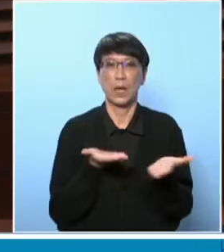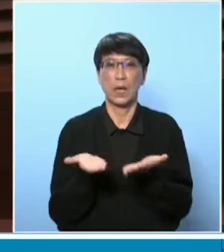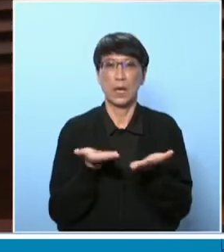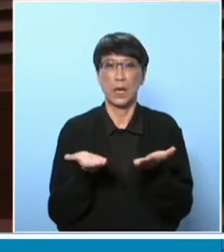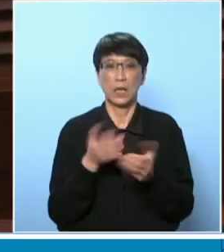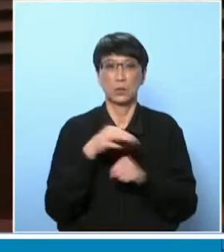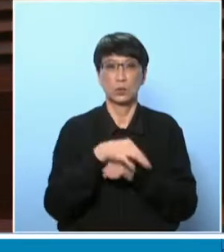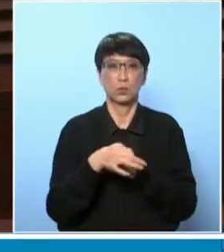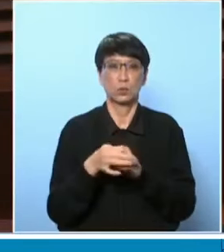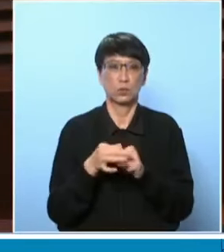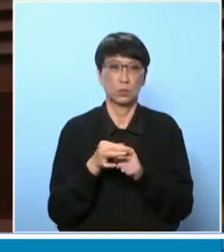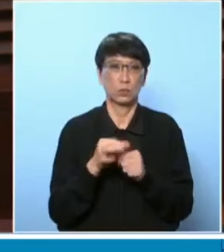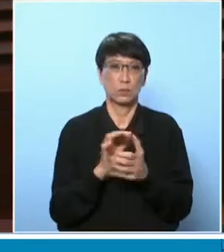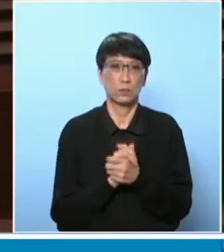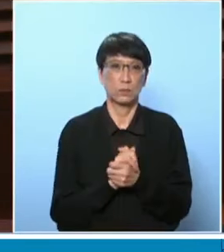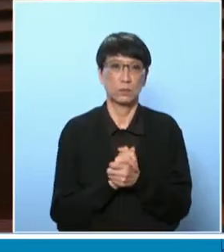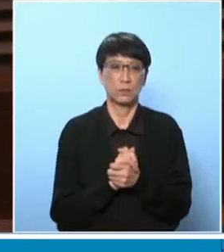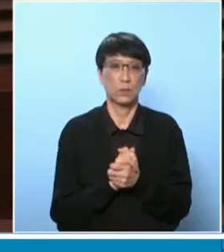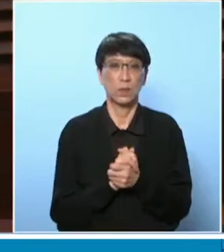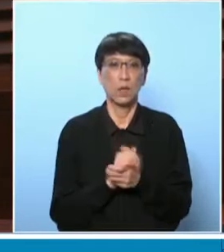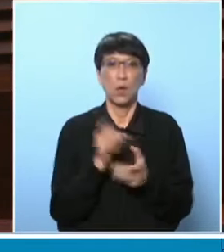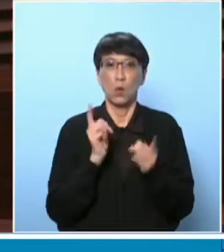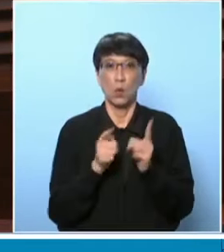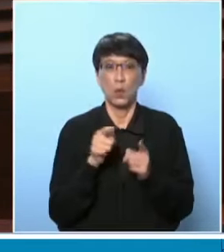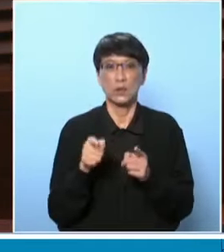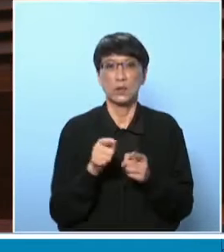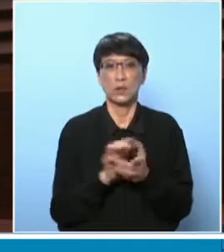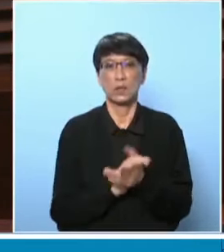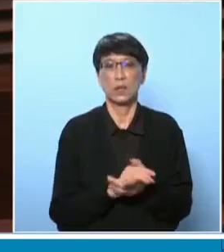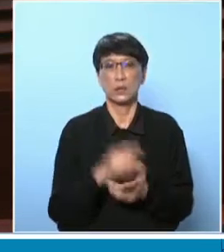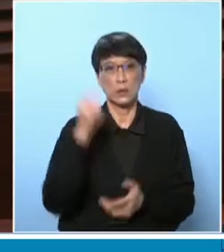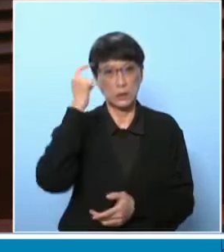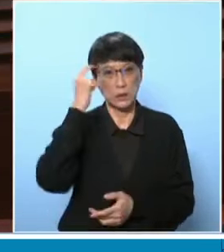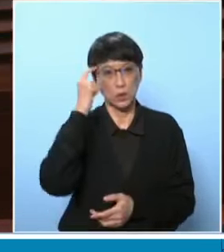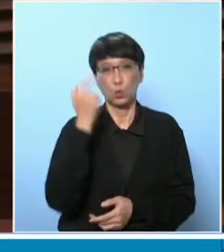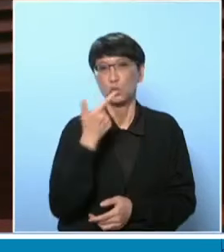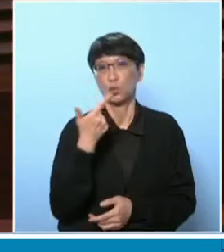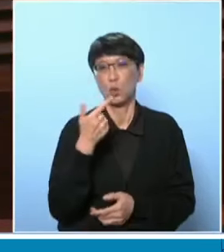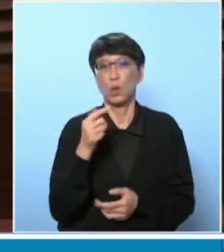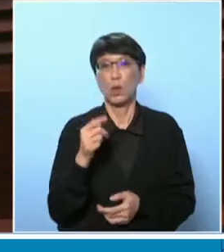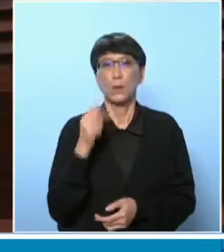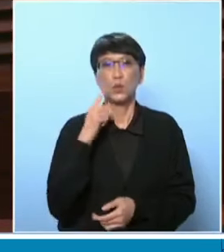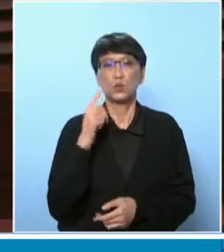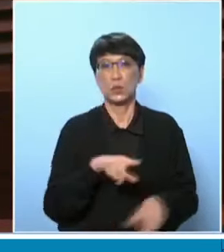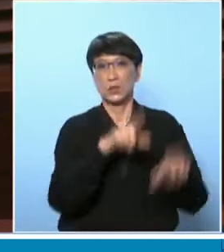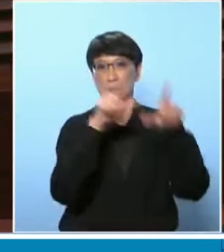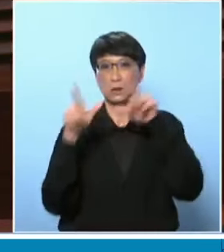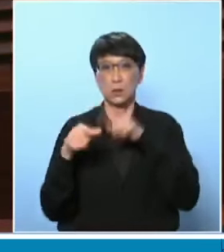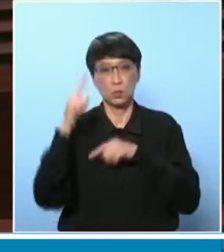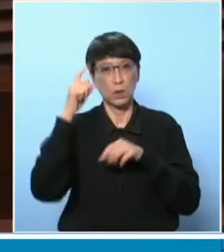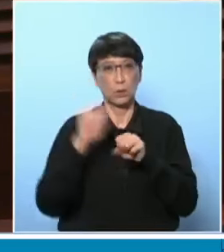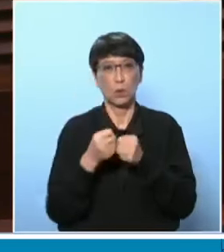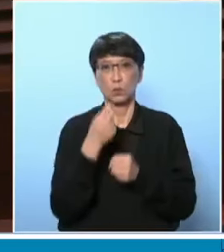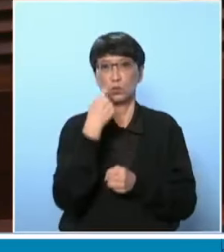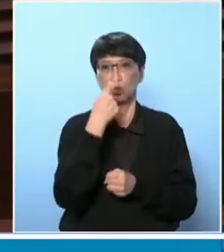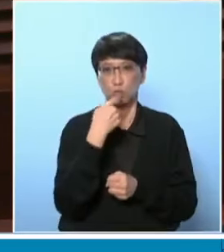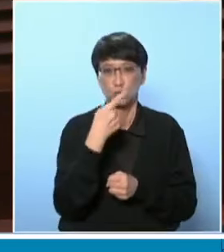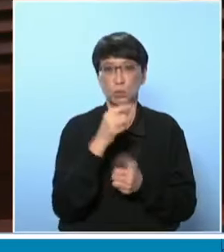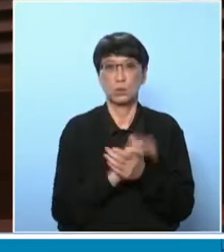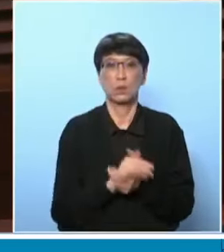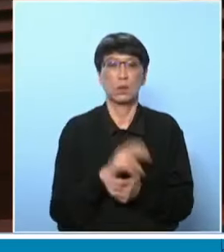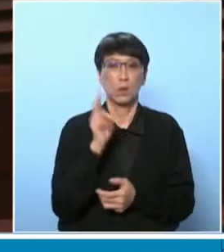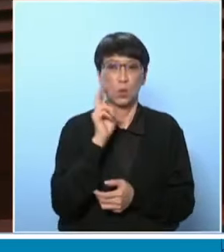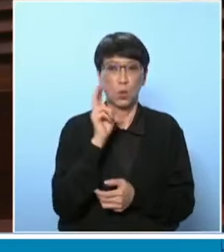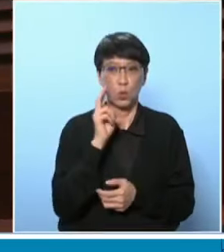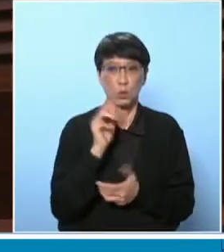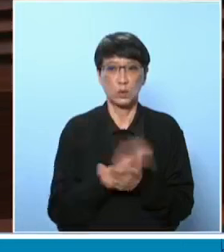源地嘅國家或者一啲地區嘅了解，包括咗佢嘅生活習慣啊、語言啊等等。咁正